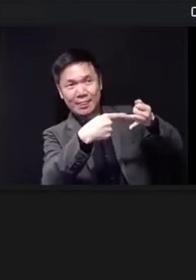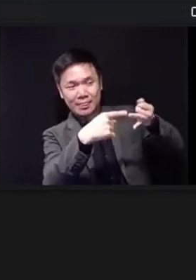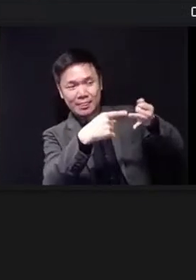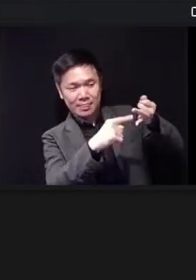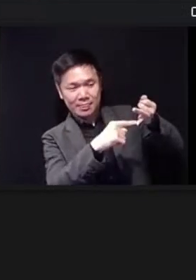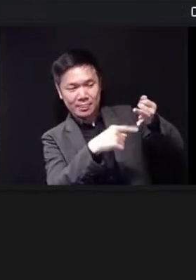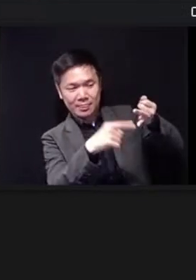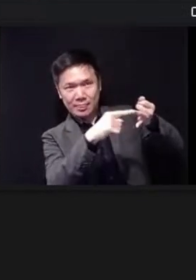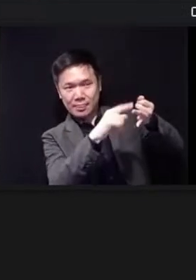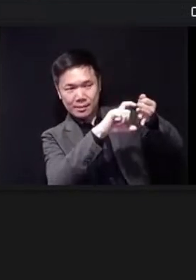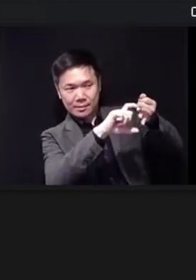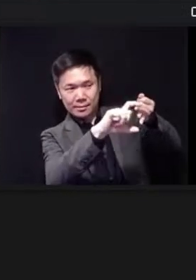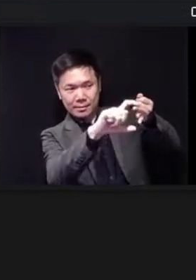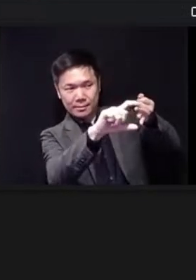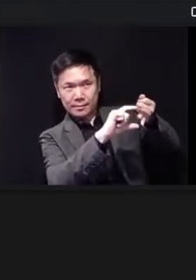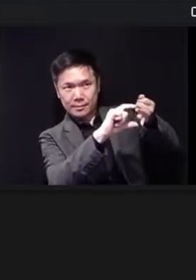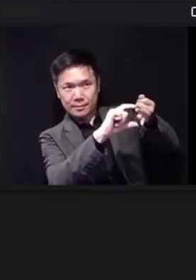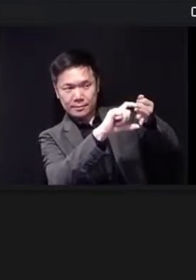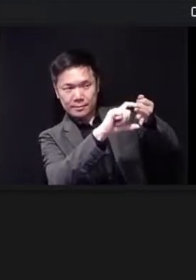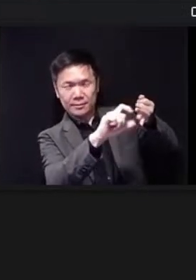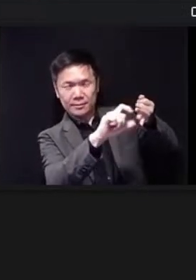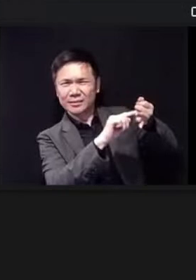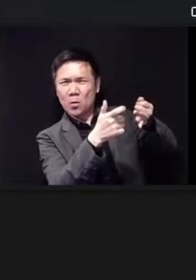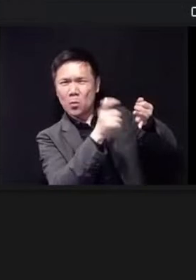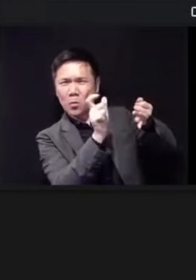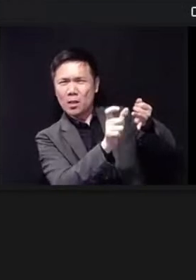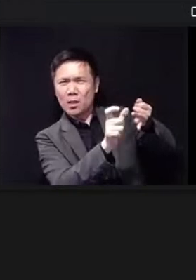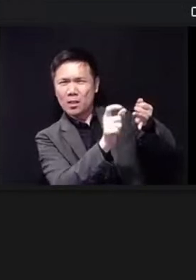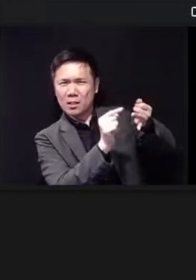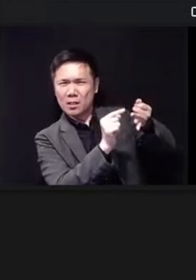Вычеркнуть слово «the outcome».